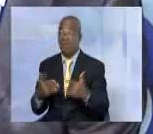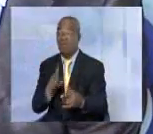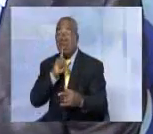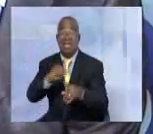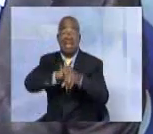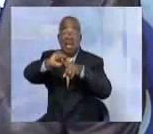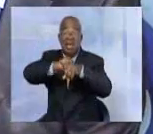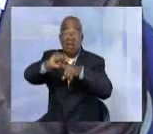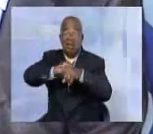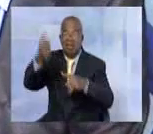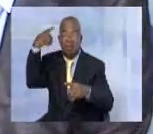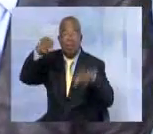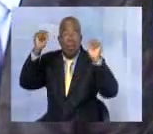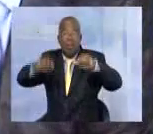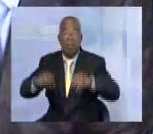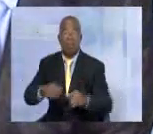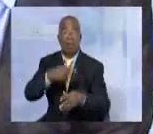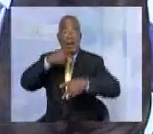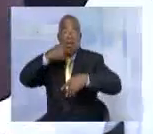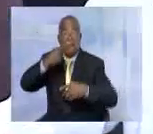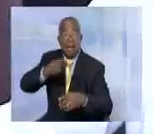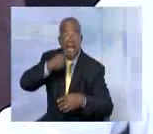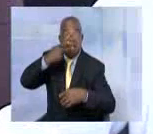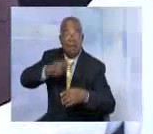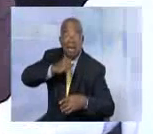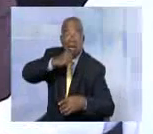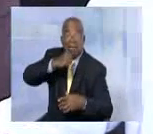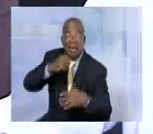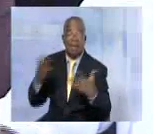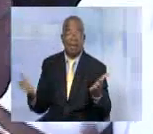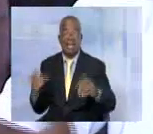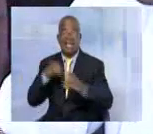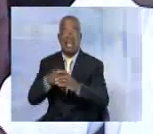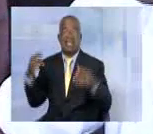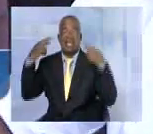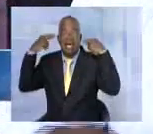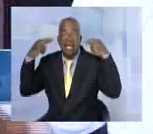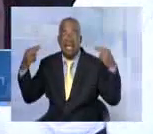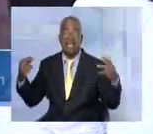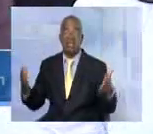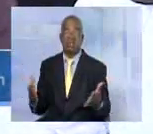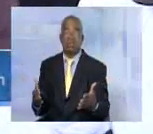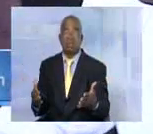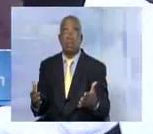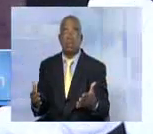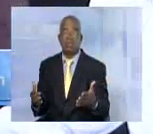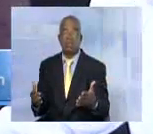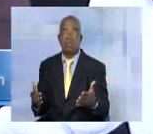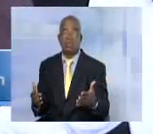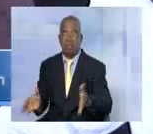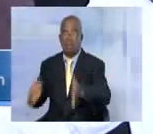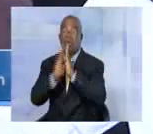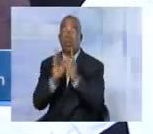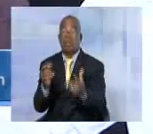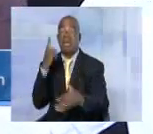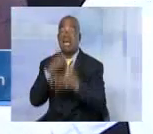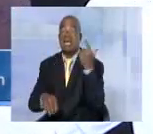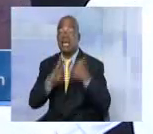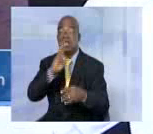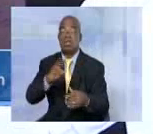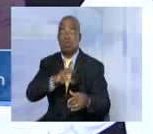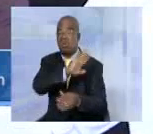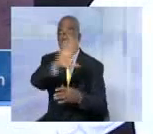d'éligibilité à ses appuis, tant financiers que matériels. Quelles sont les préoccupations que vous avez en ce moment en ce